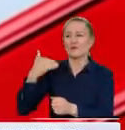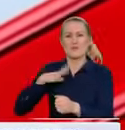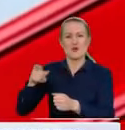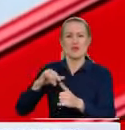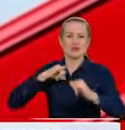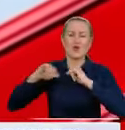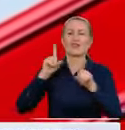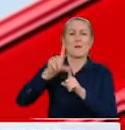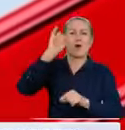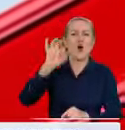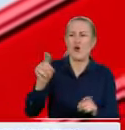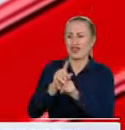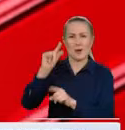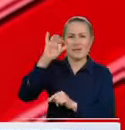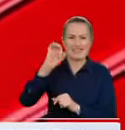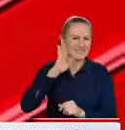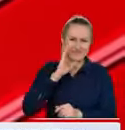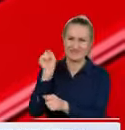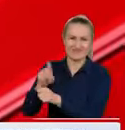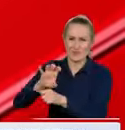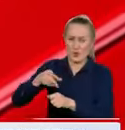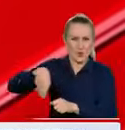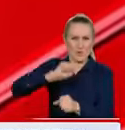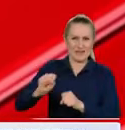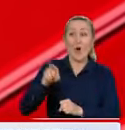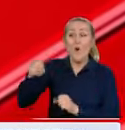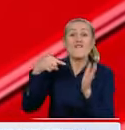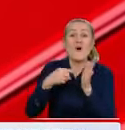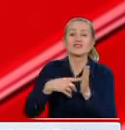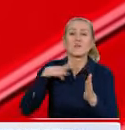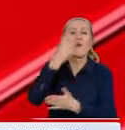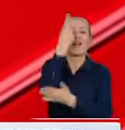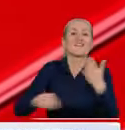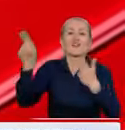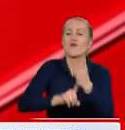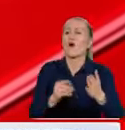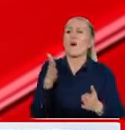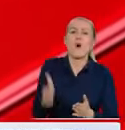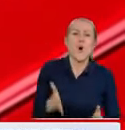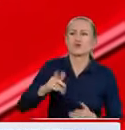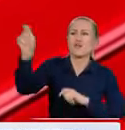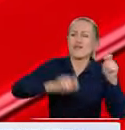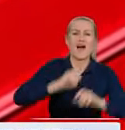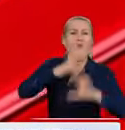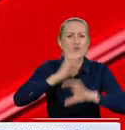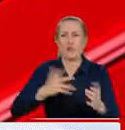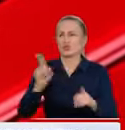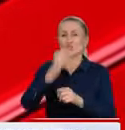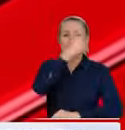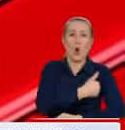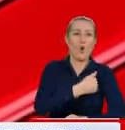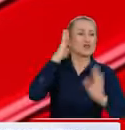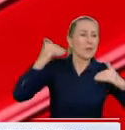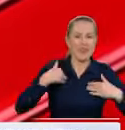Platformy Obywatelskiej, jak i PiS-u. Bo to oni likwidowali połączenia autobusowe i kolejowe, zamykali szpitale i szkoły. To